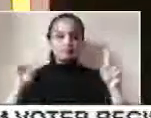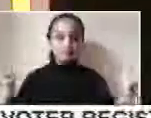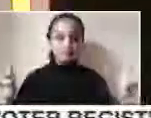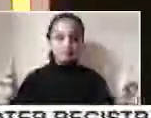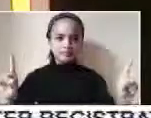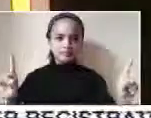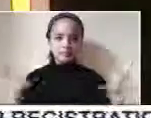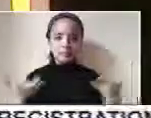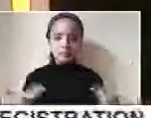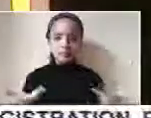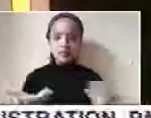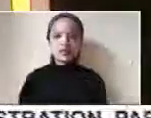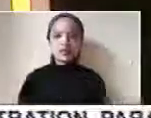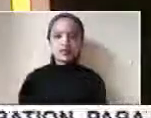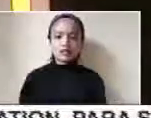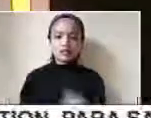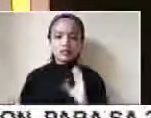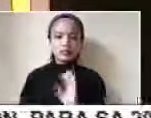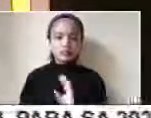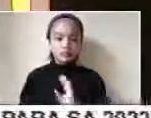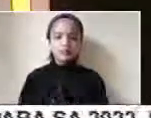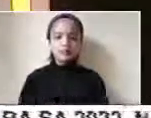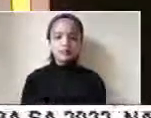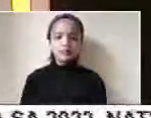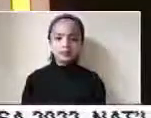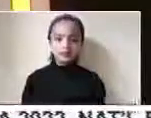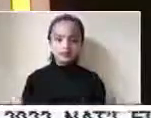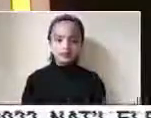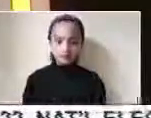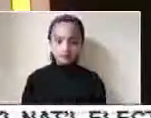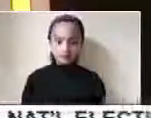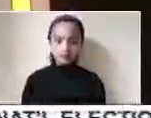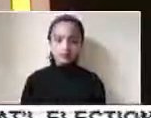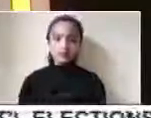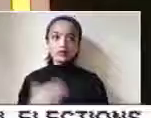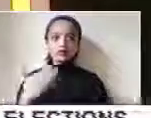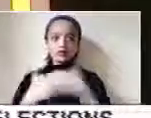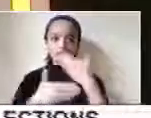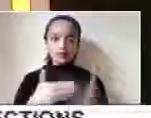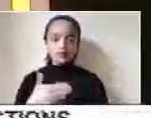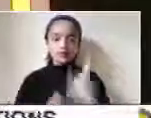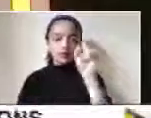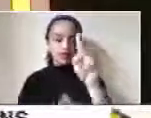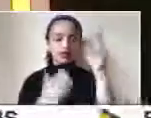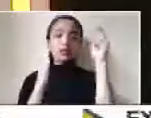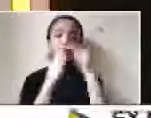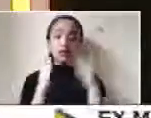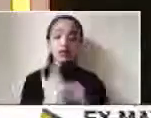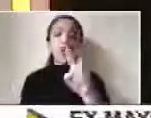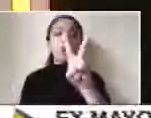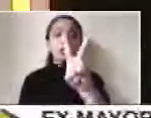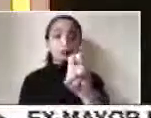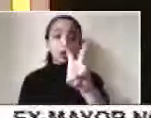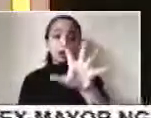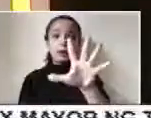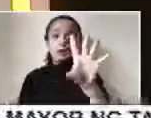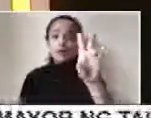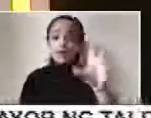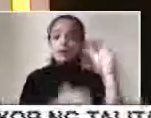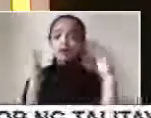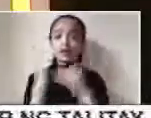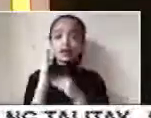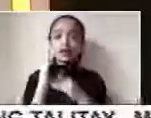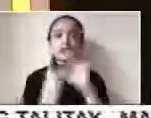Mismong si Pangulong Duterte ang nag-utos na Pfizer vaccine ang iturok sa ating mga kababayang seafarer. Paglilinaw naman ng palasyo, hindi